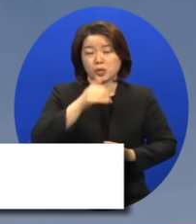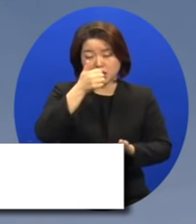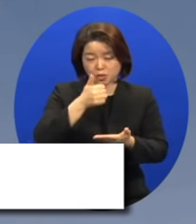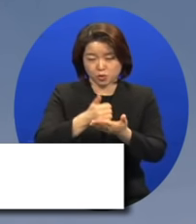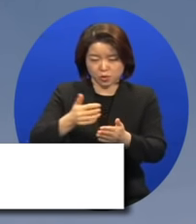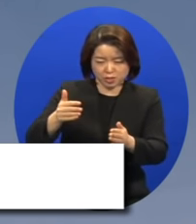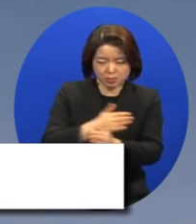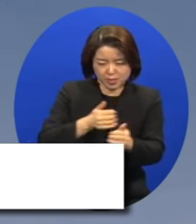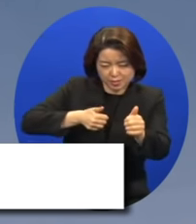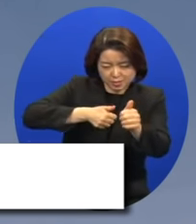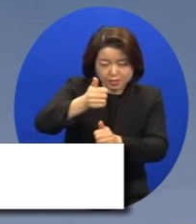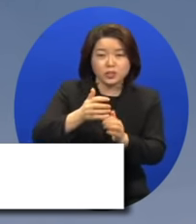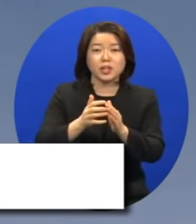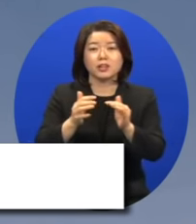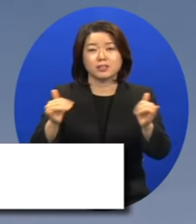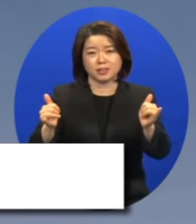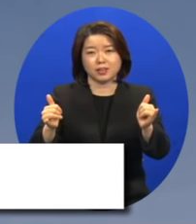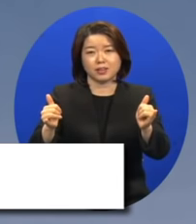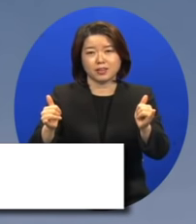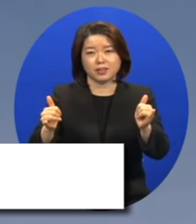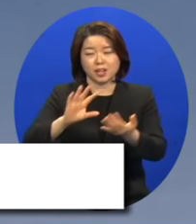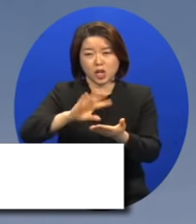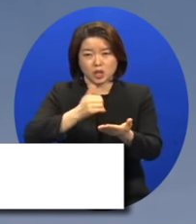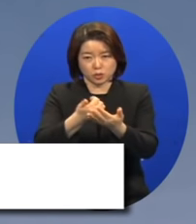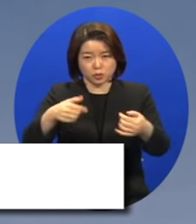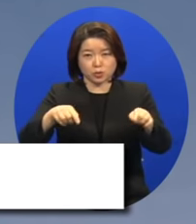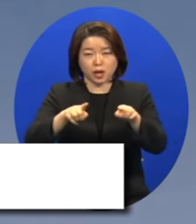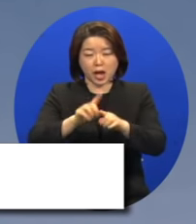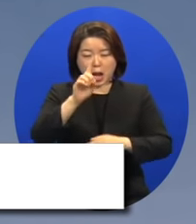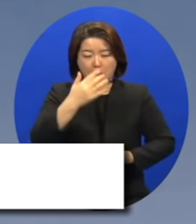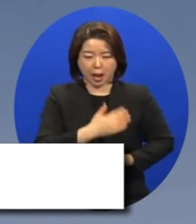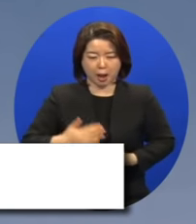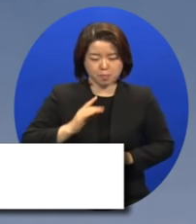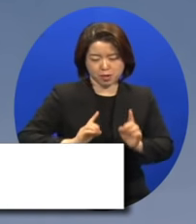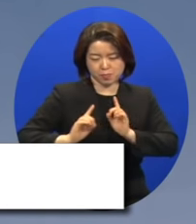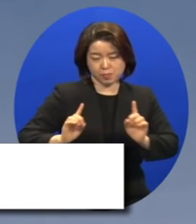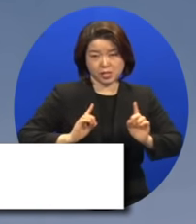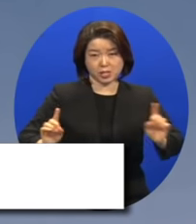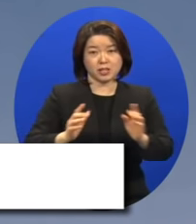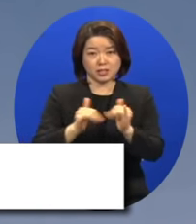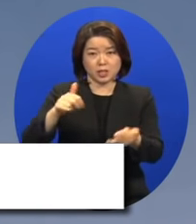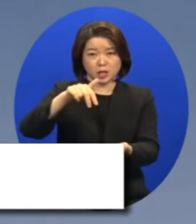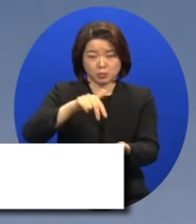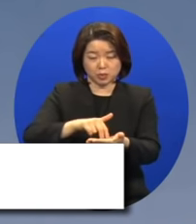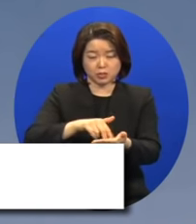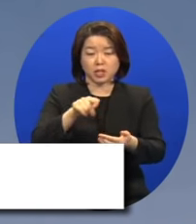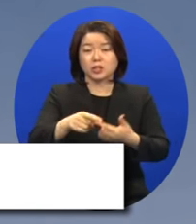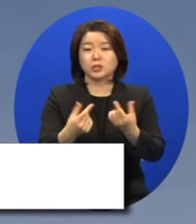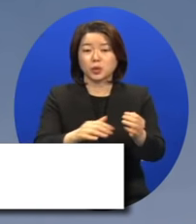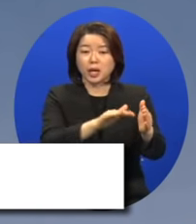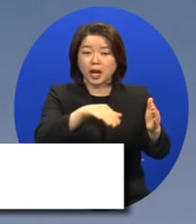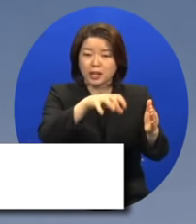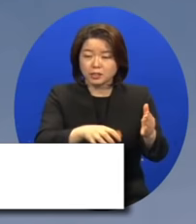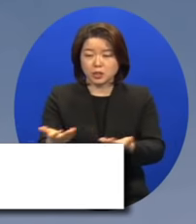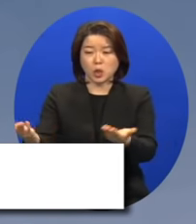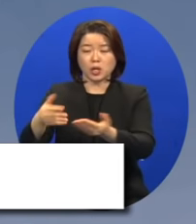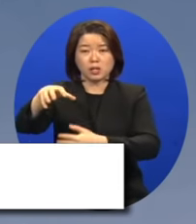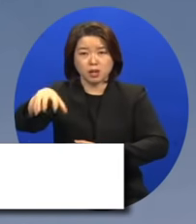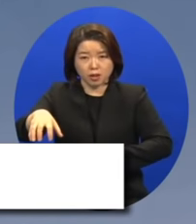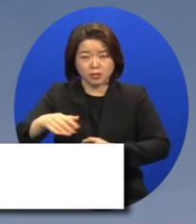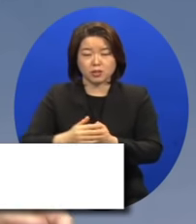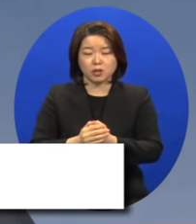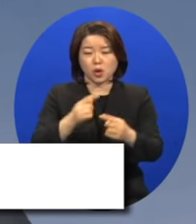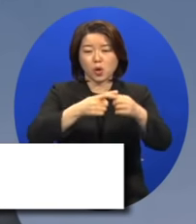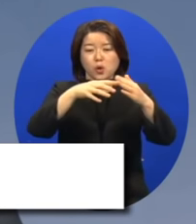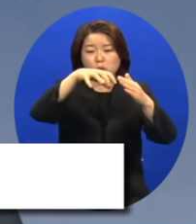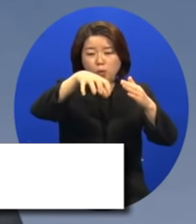죄를이기는자가되고, 그리스도와한몸의지체로서 가정에서,직장에서,